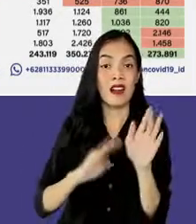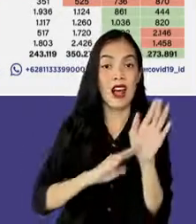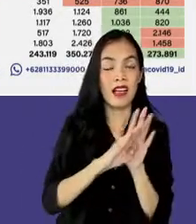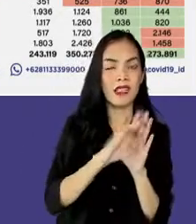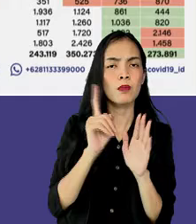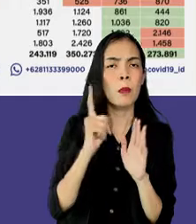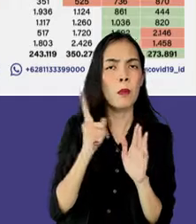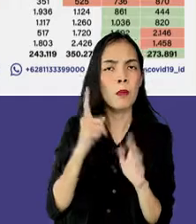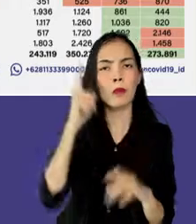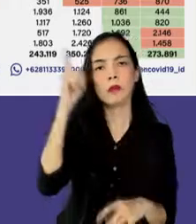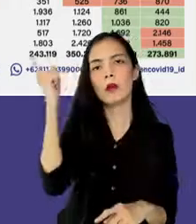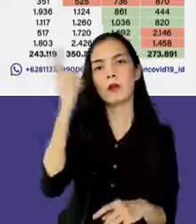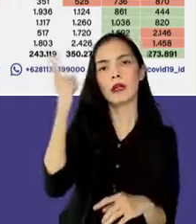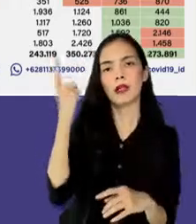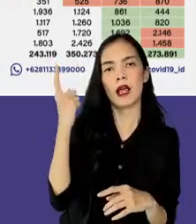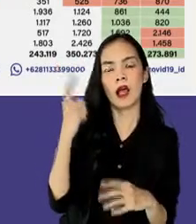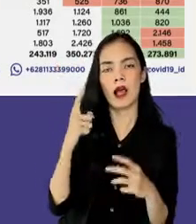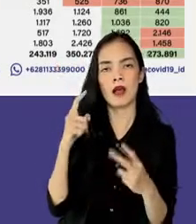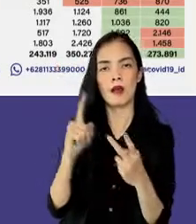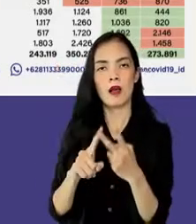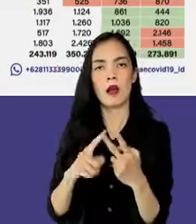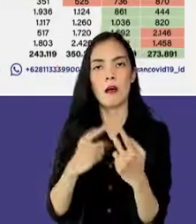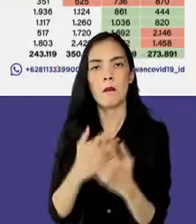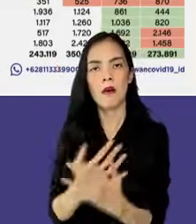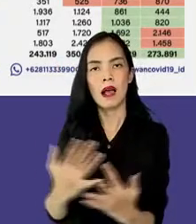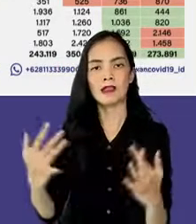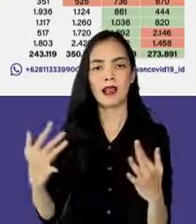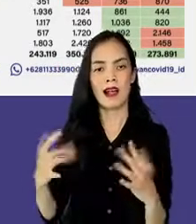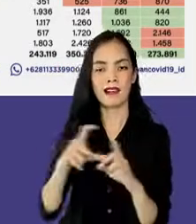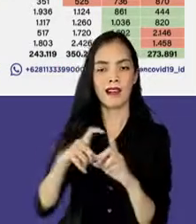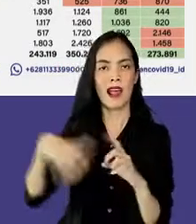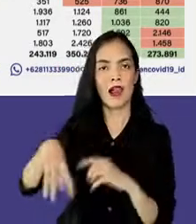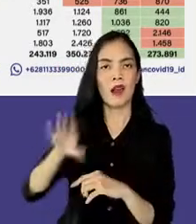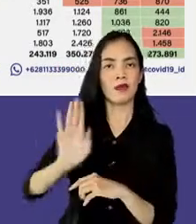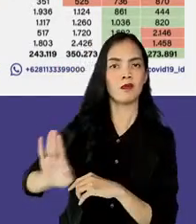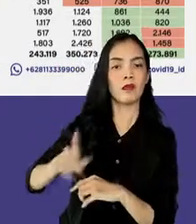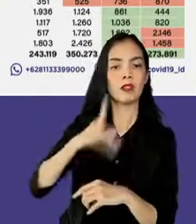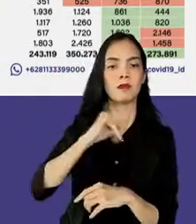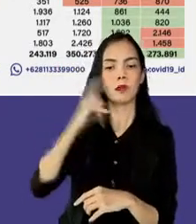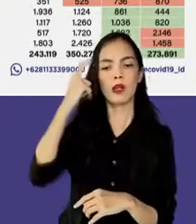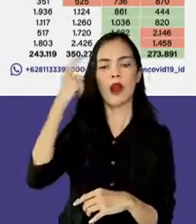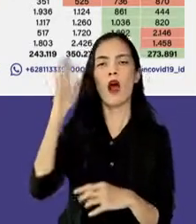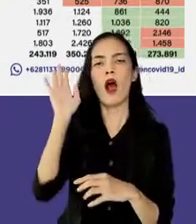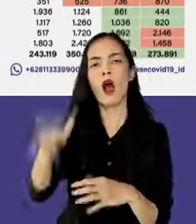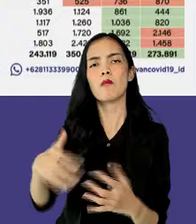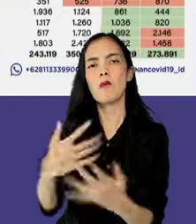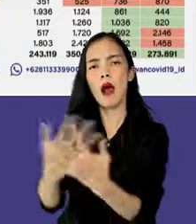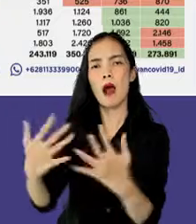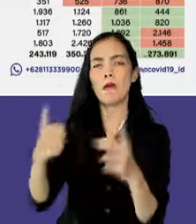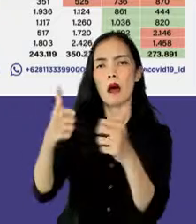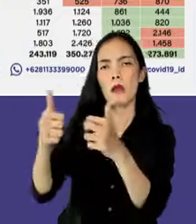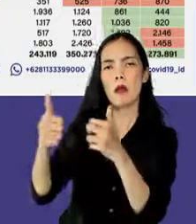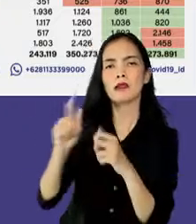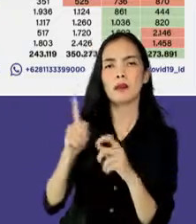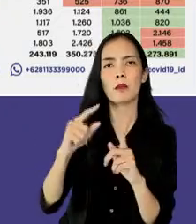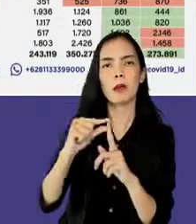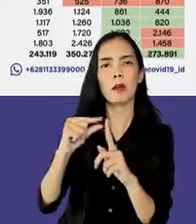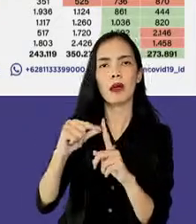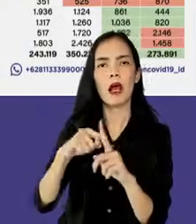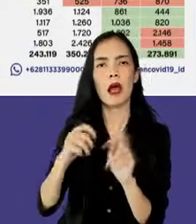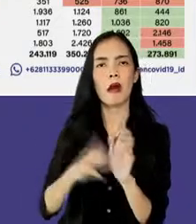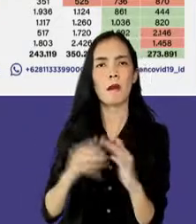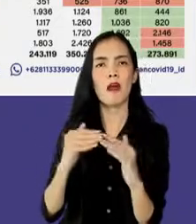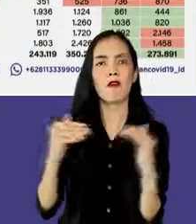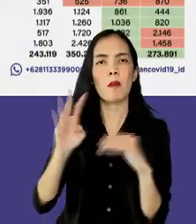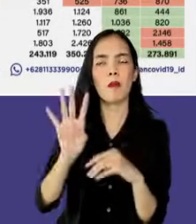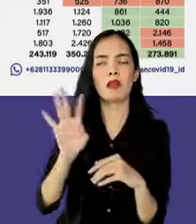daerah dan masyarakatnya lengah Dan menganggap daerahnya baik-baik saja hanya karena tidak grab kan ppkm level